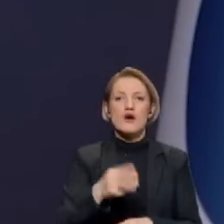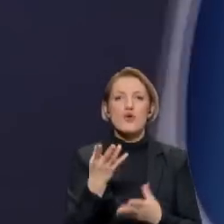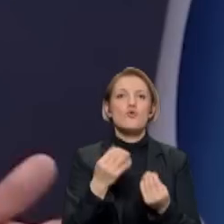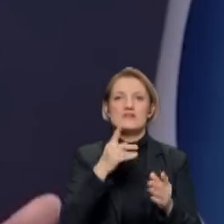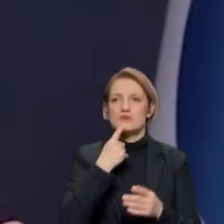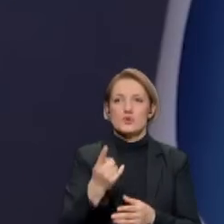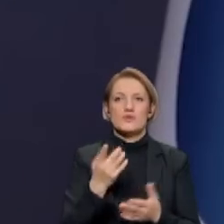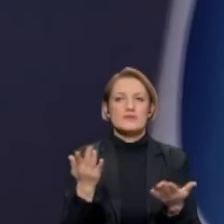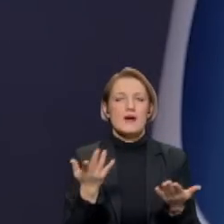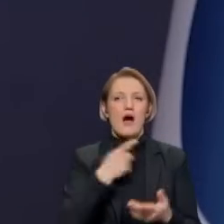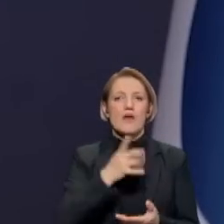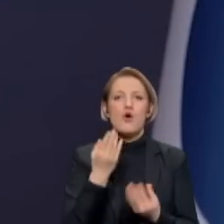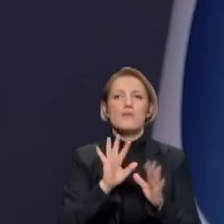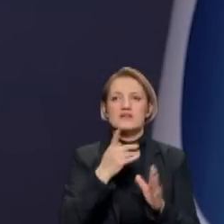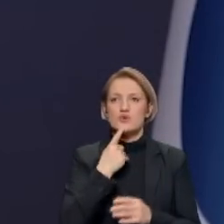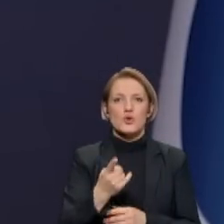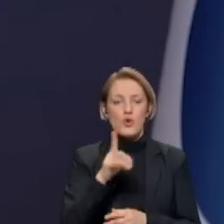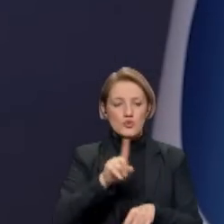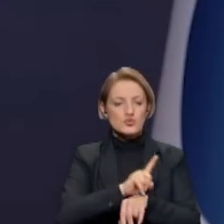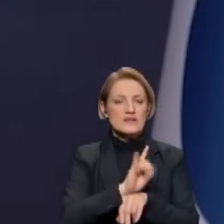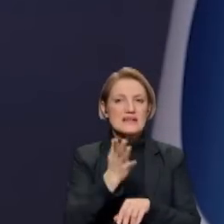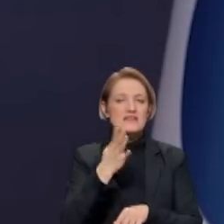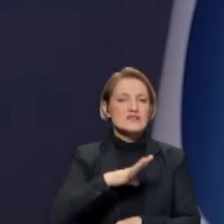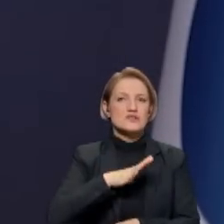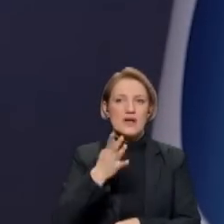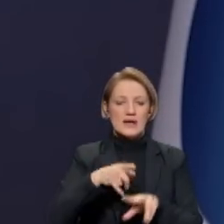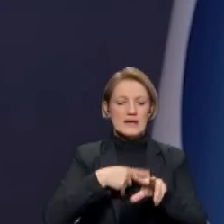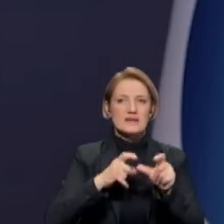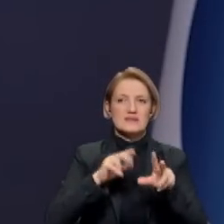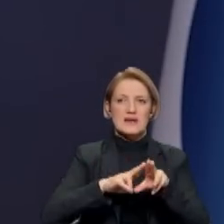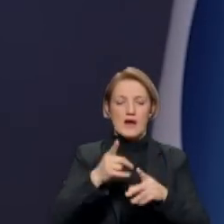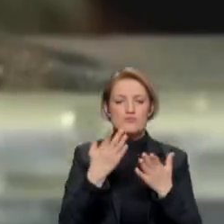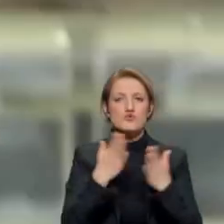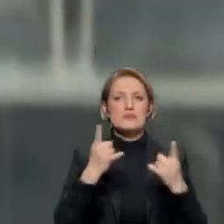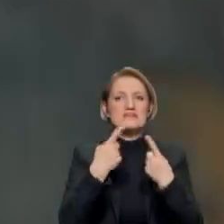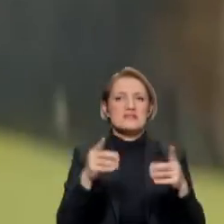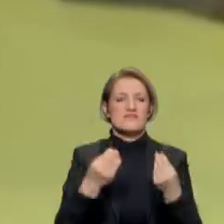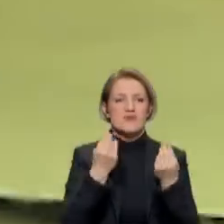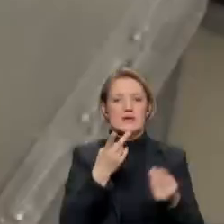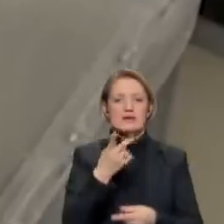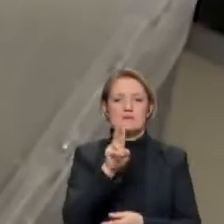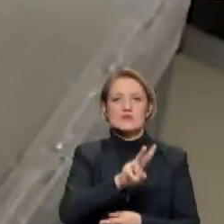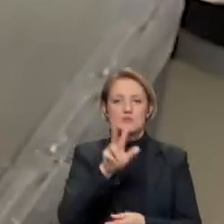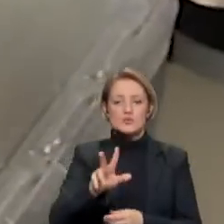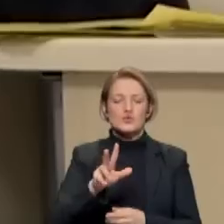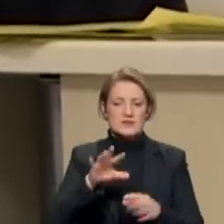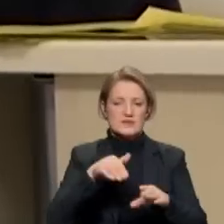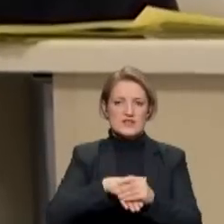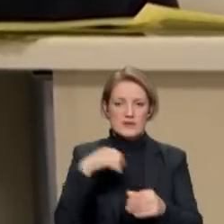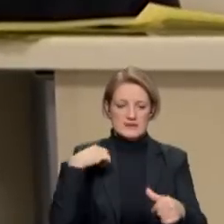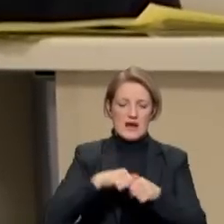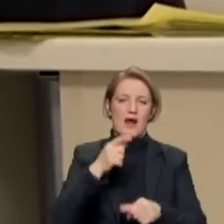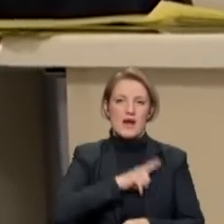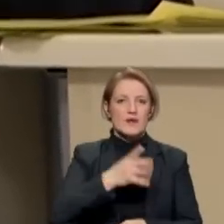olmadığını söylüyor. Daha aday olamaz diyor. Onu da göreceğiz bakalım, o süreçte nasıl isteyecek? YSK'da burada büyük bir sınav verecek. 2023 seçimlerinde tekrar aday olup